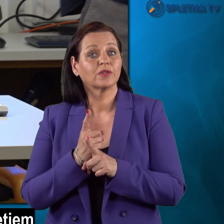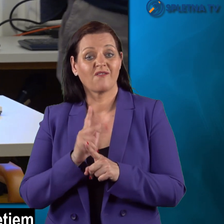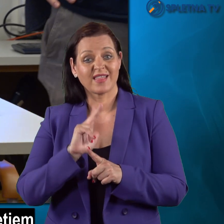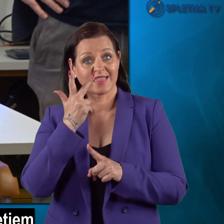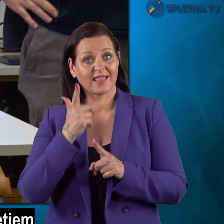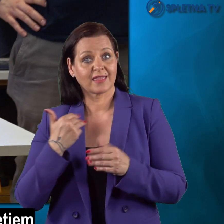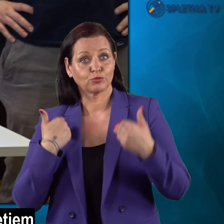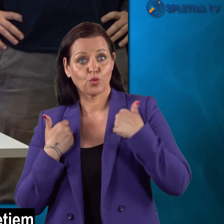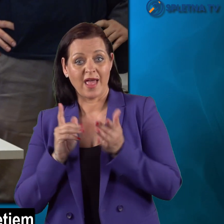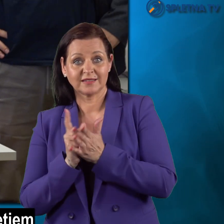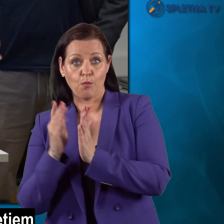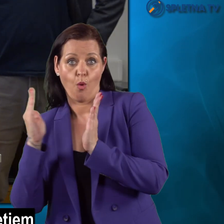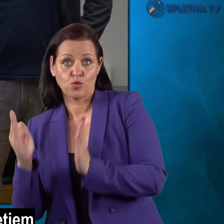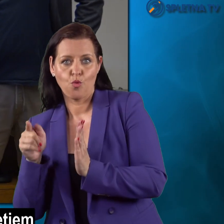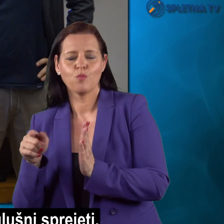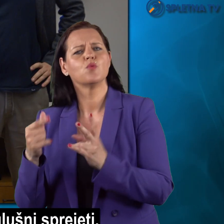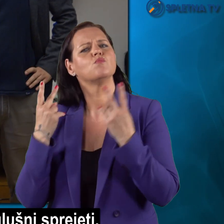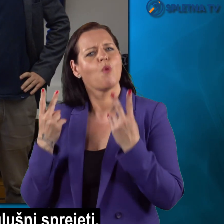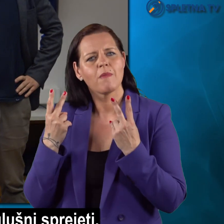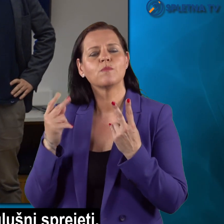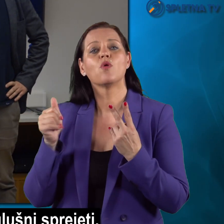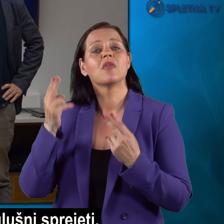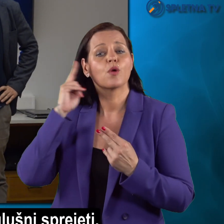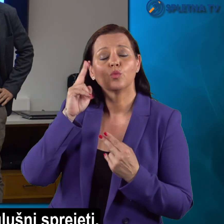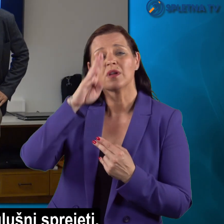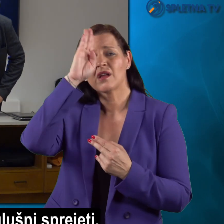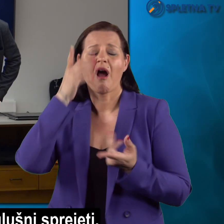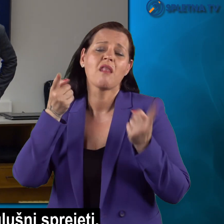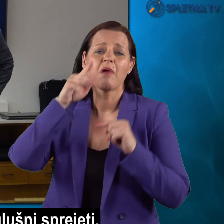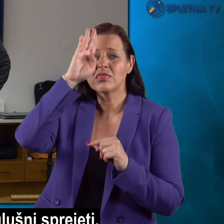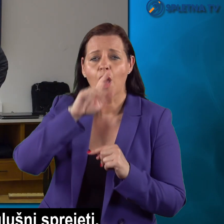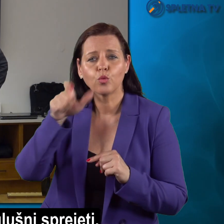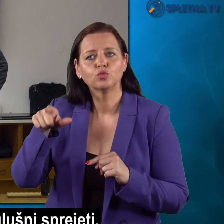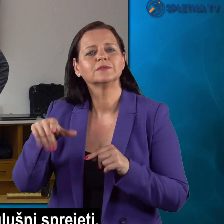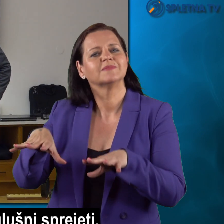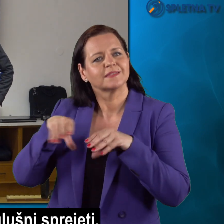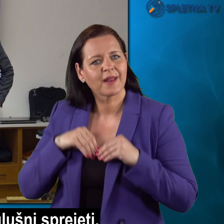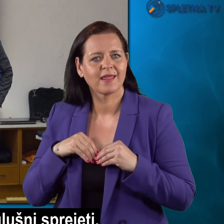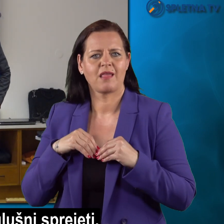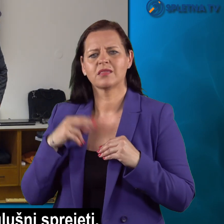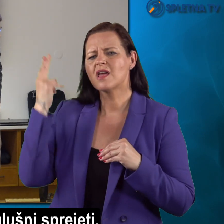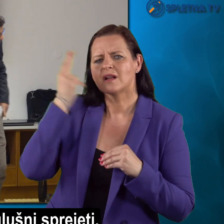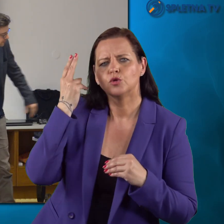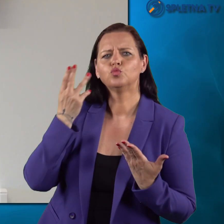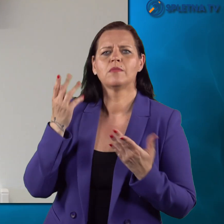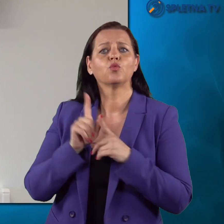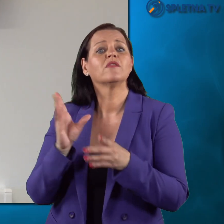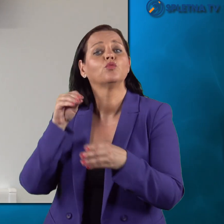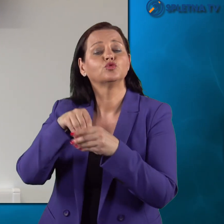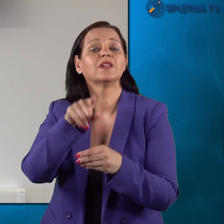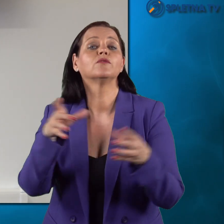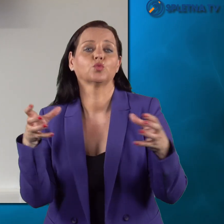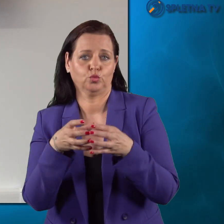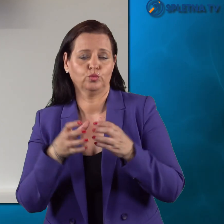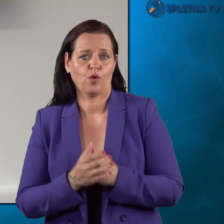Tudi v tretjem življenjskem obdobju je pomembno, da so gluhi in naglušni sprejeti, razumljeni in vključeni v družbo.